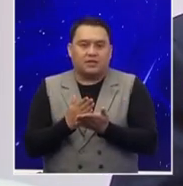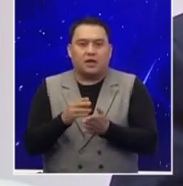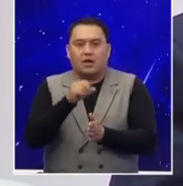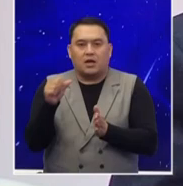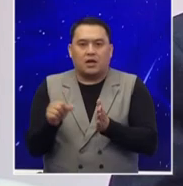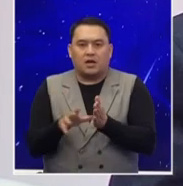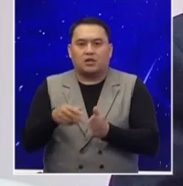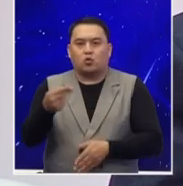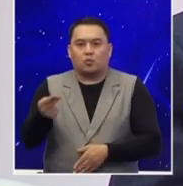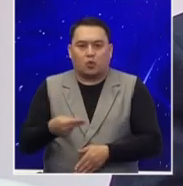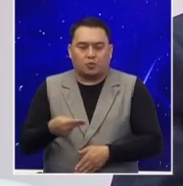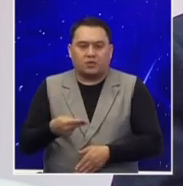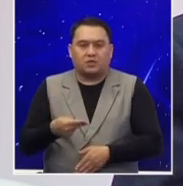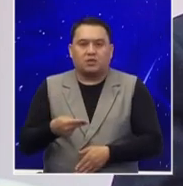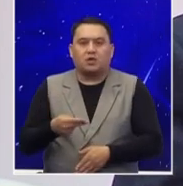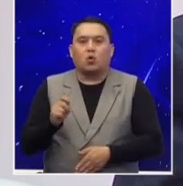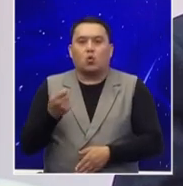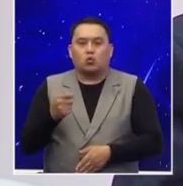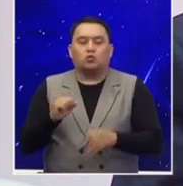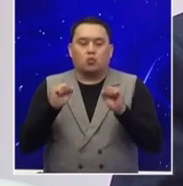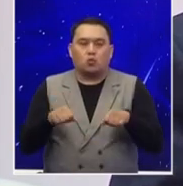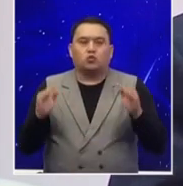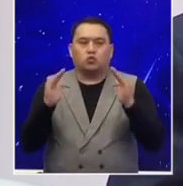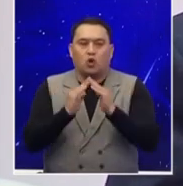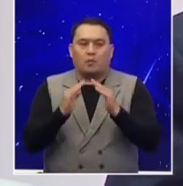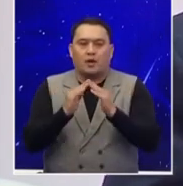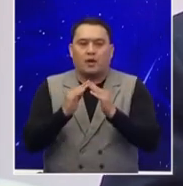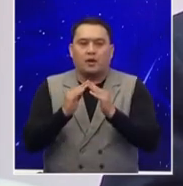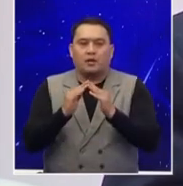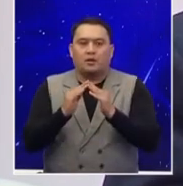электронная цифровая подпись, можно, не выходя из дома,